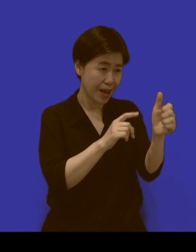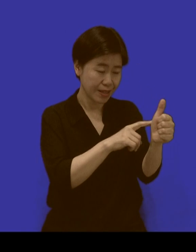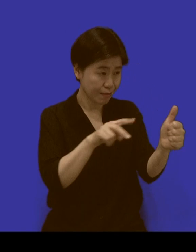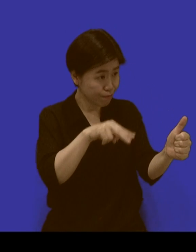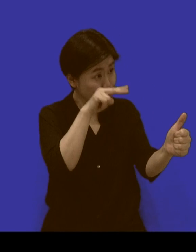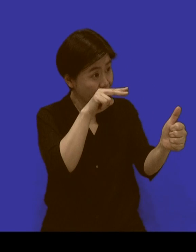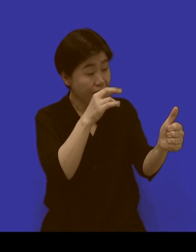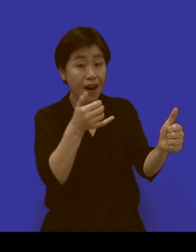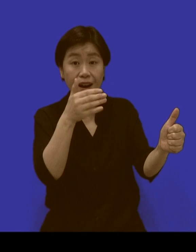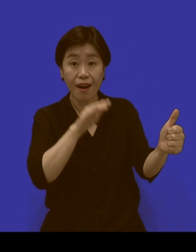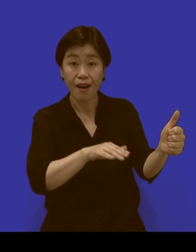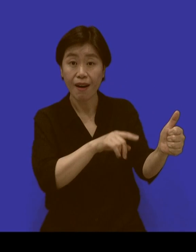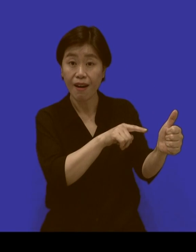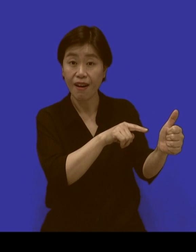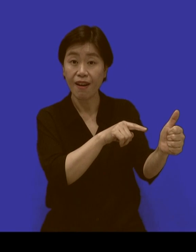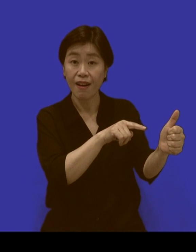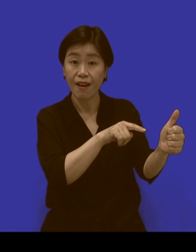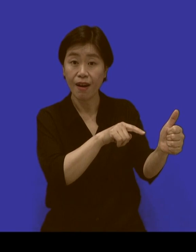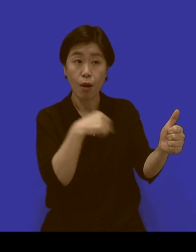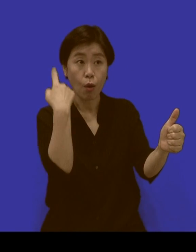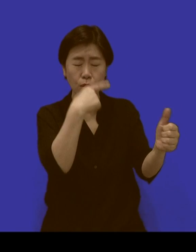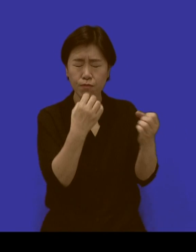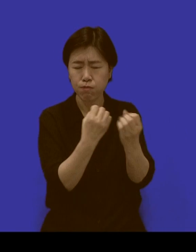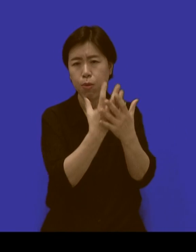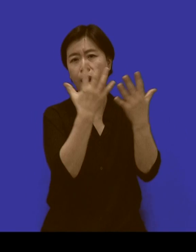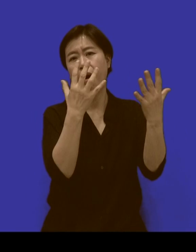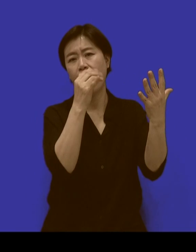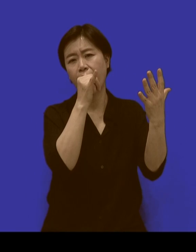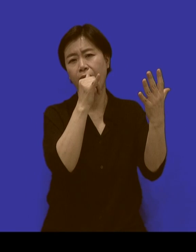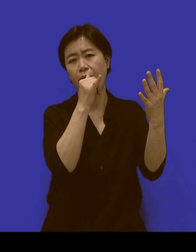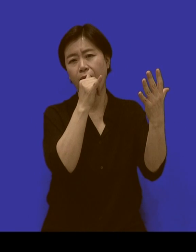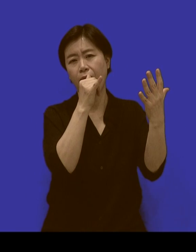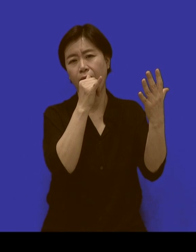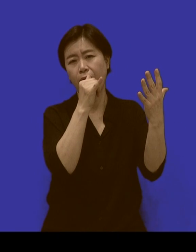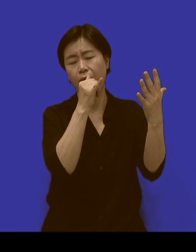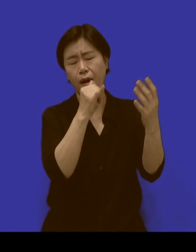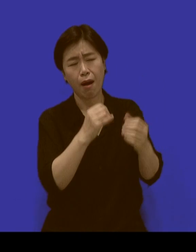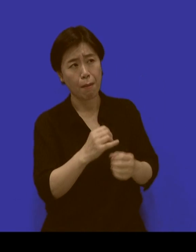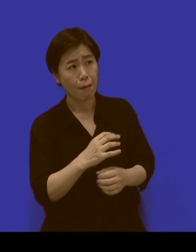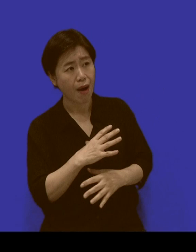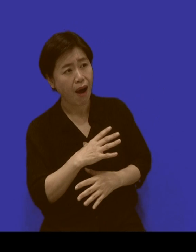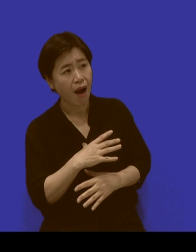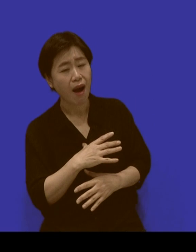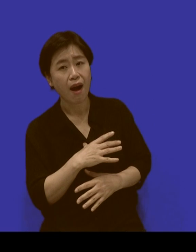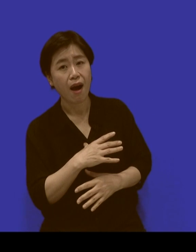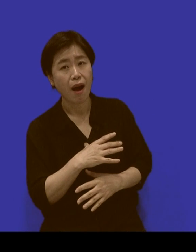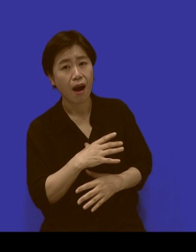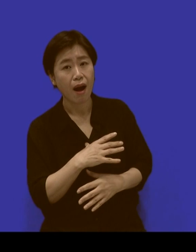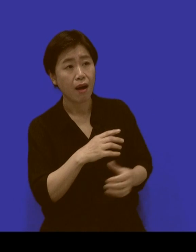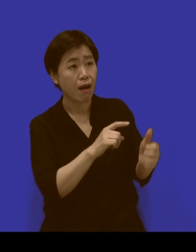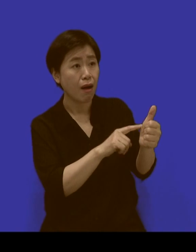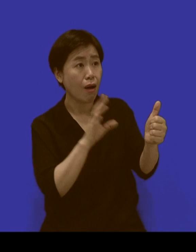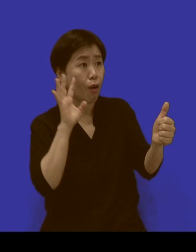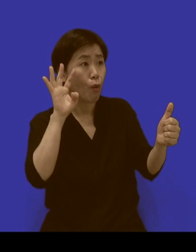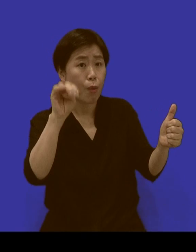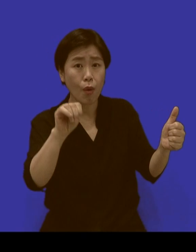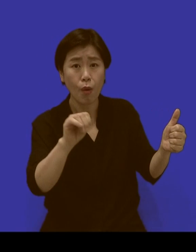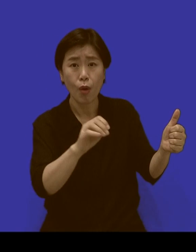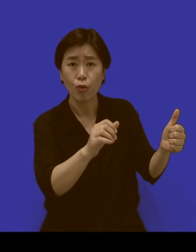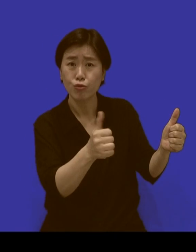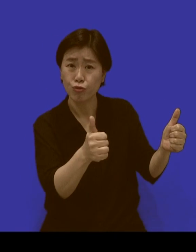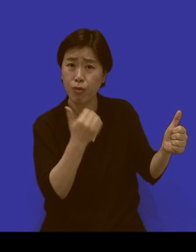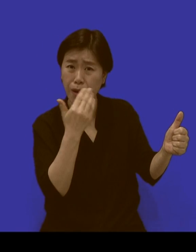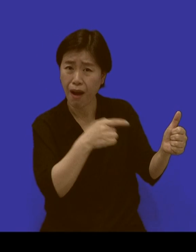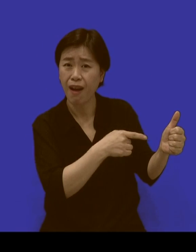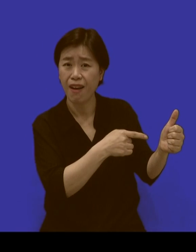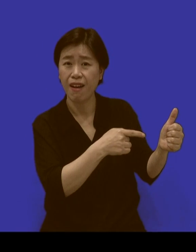또 너무 환하게 웃고 계신 거예요. 그래서 제가 깜짝 놀라서 아니 괜찮으세요?